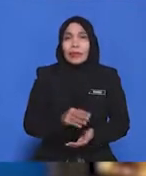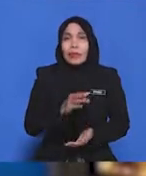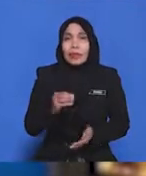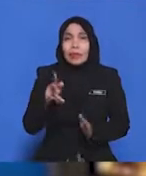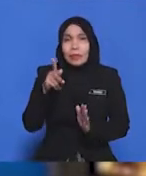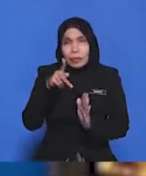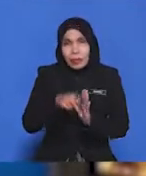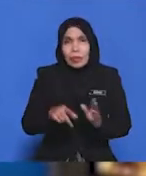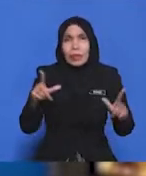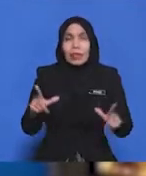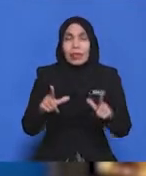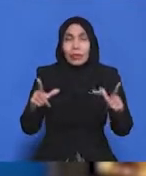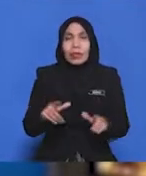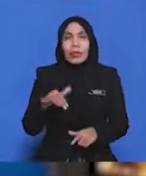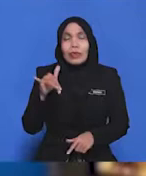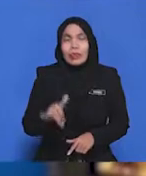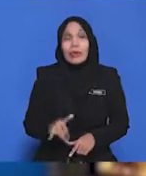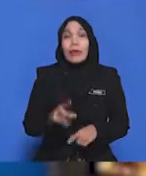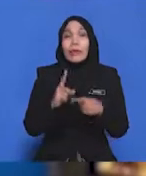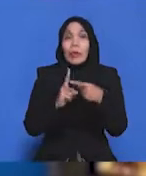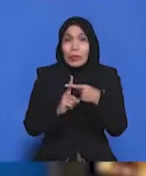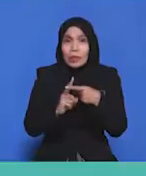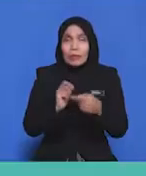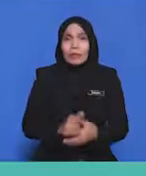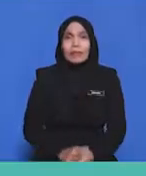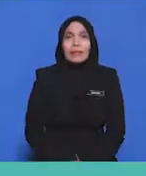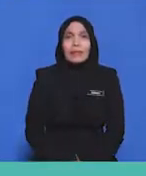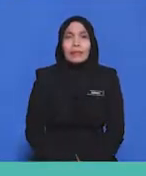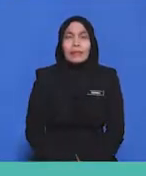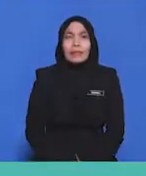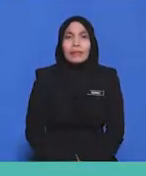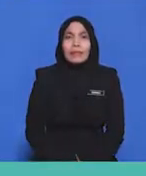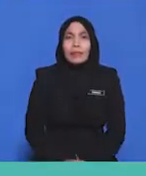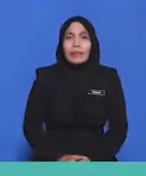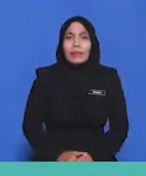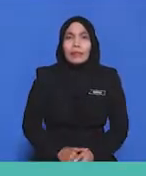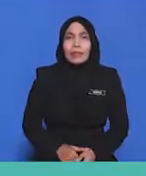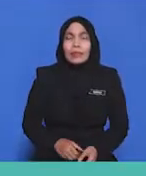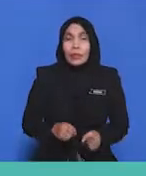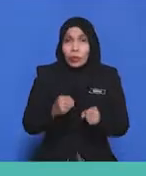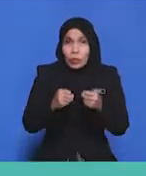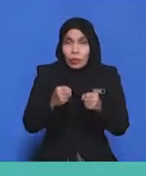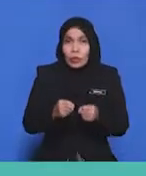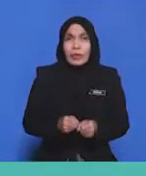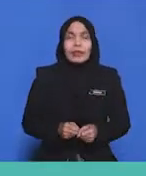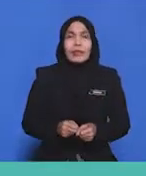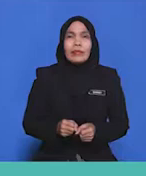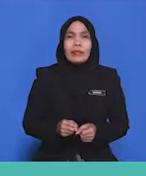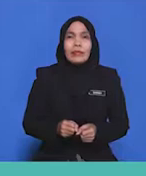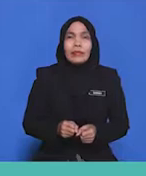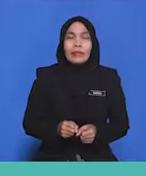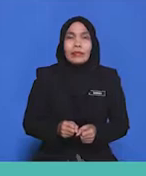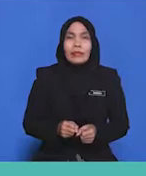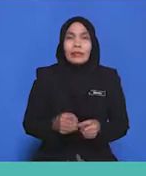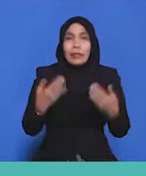dan perlakuan individu yang positif. Ini bermakna sukan merupakan satu cara